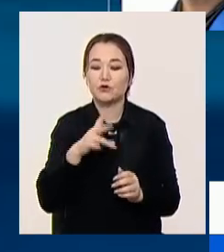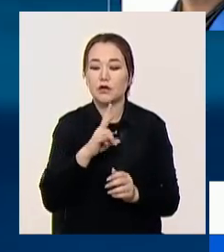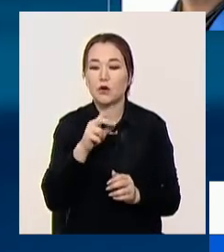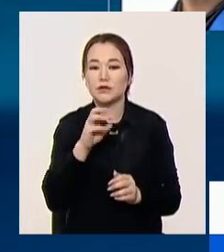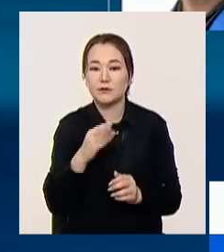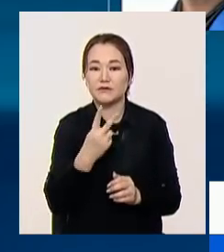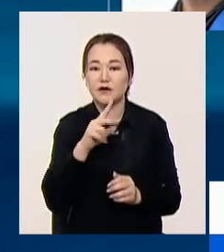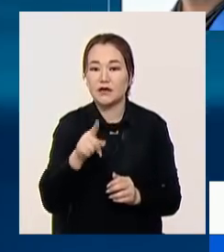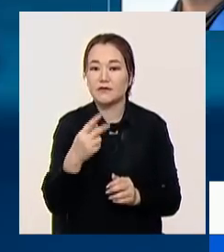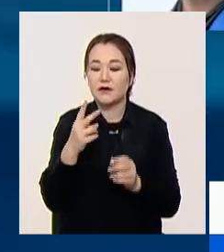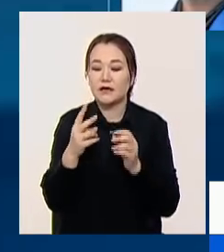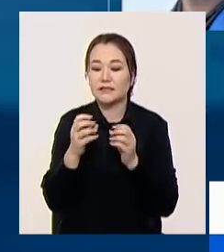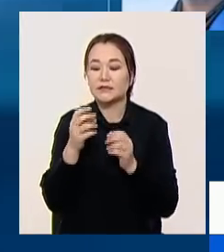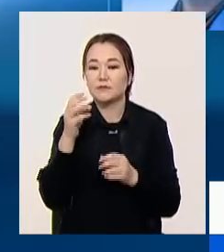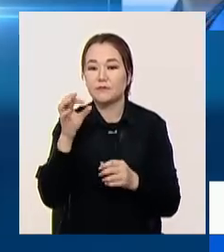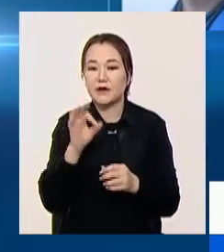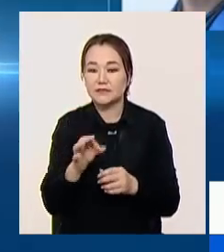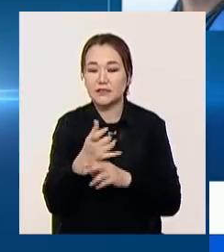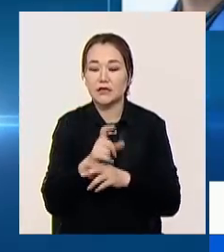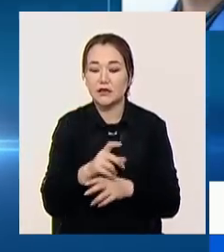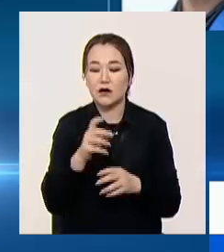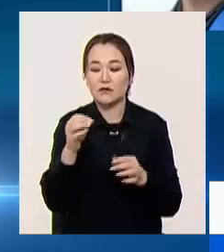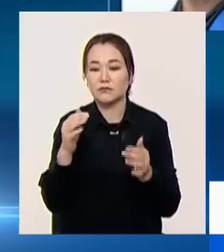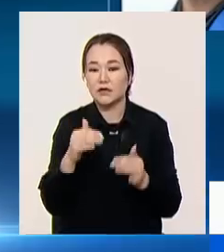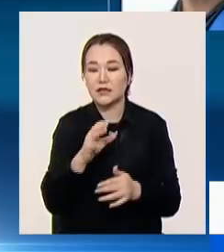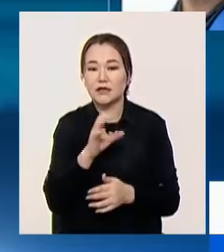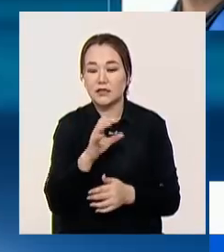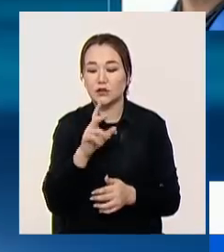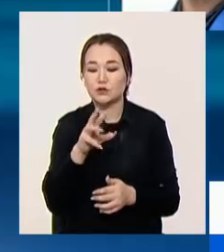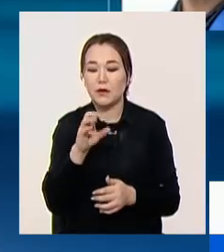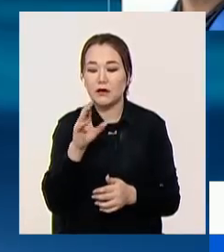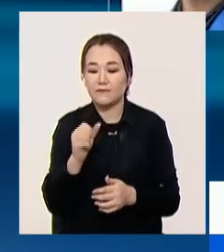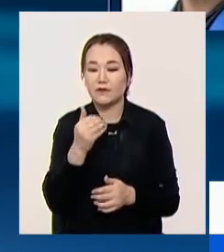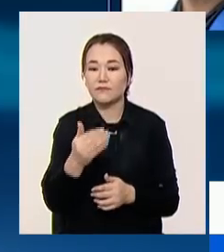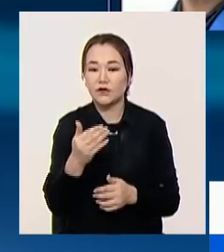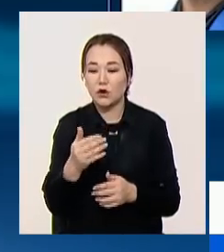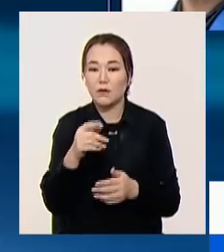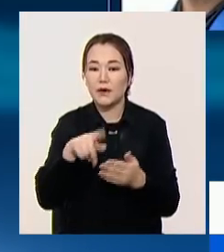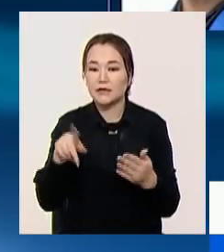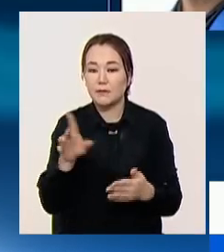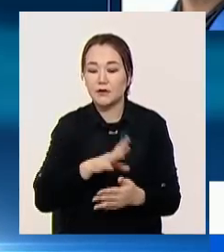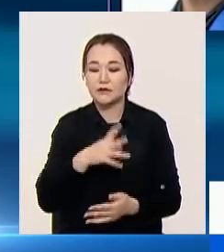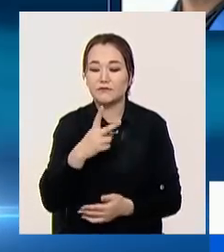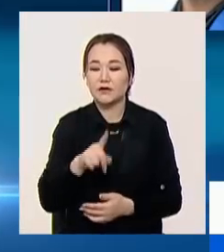Оуизбаев 2,2%. Этот рейтинг замыкает Салтанат Турсынбекова. За нее поставили галочку